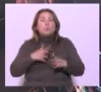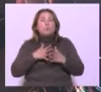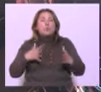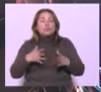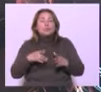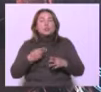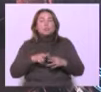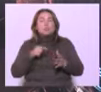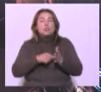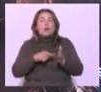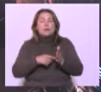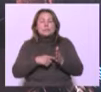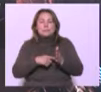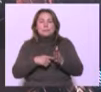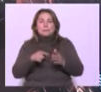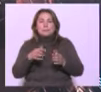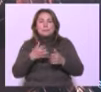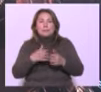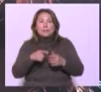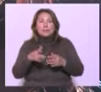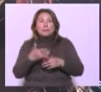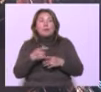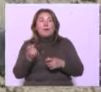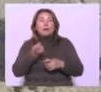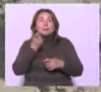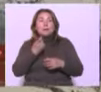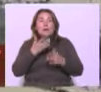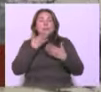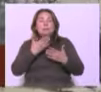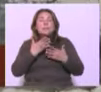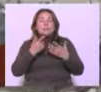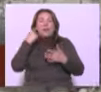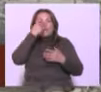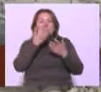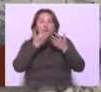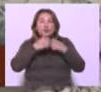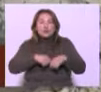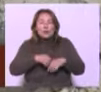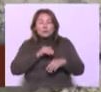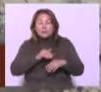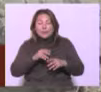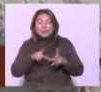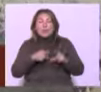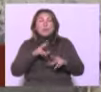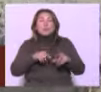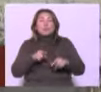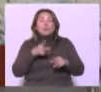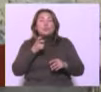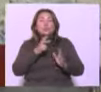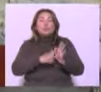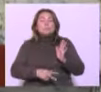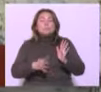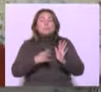больше чем это указано в фотках областного управления рыбного хозяйства По последним официальным данным число обнаруженных ту достигла